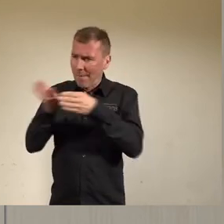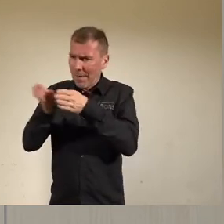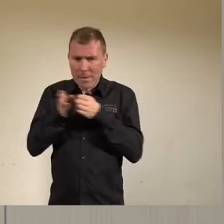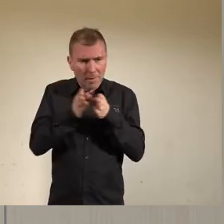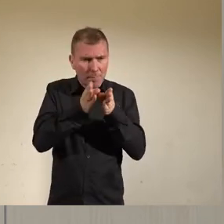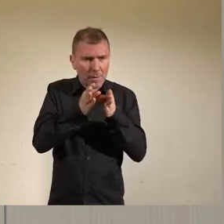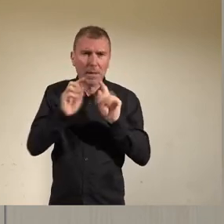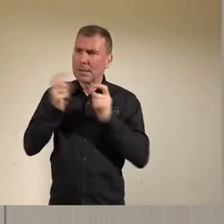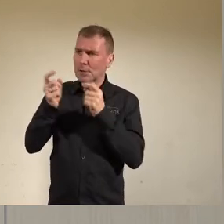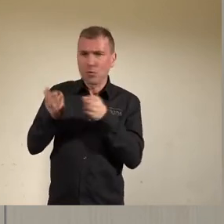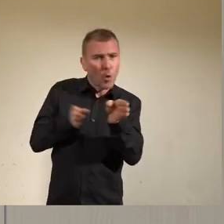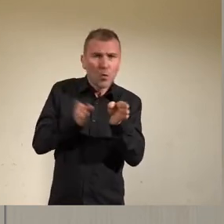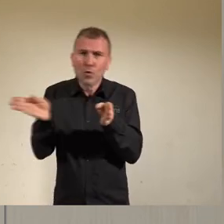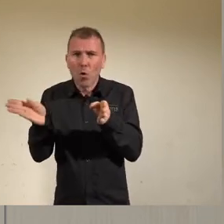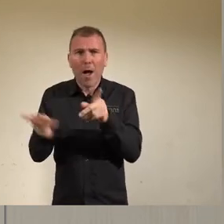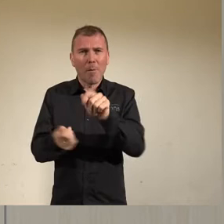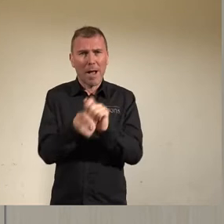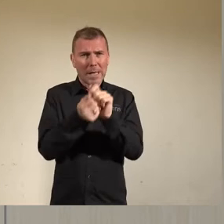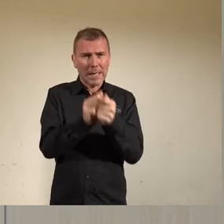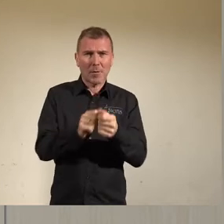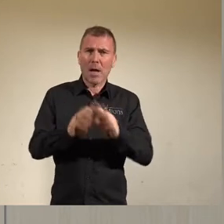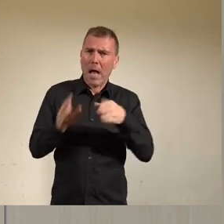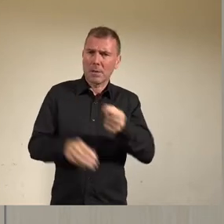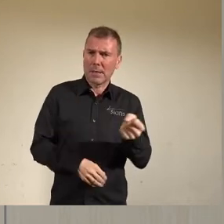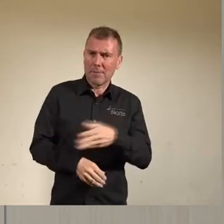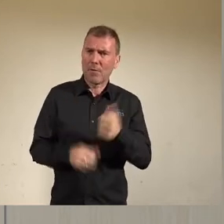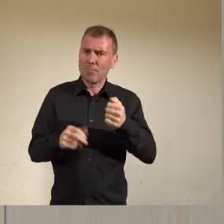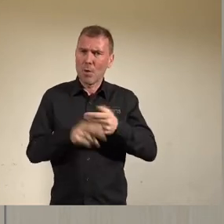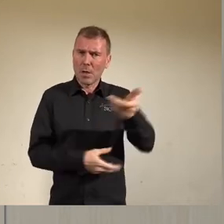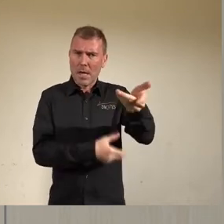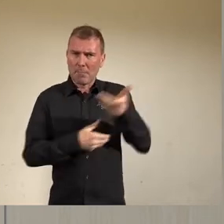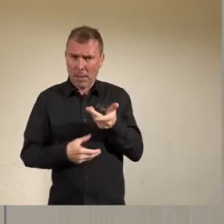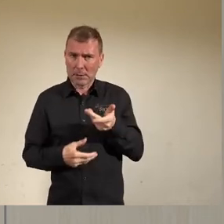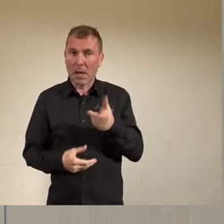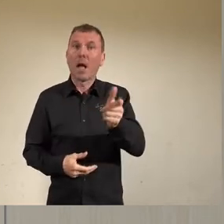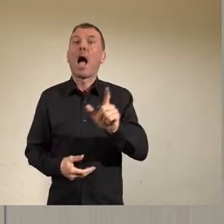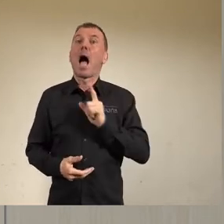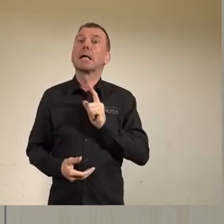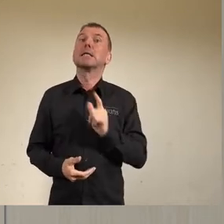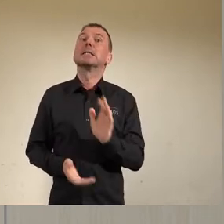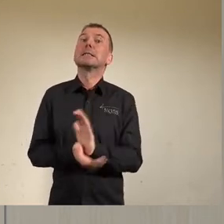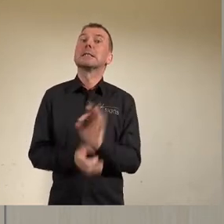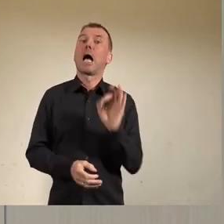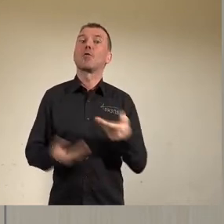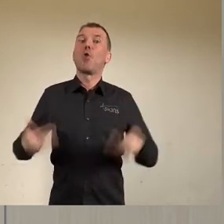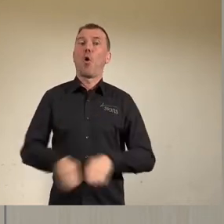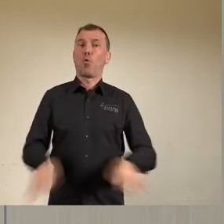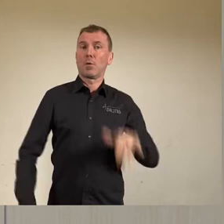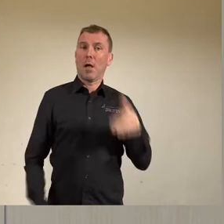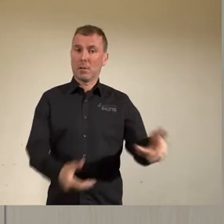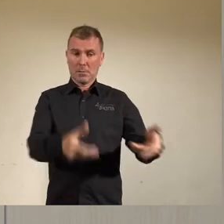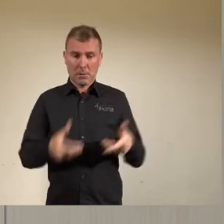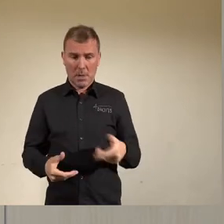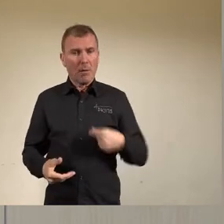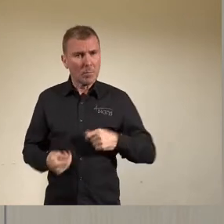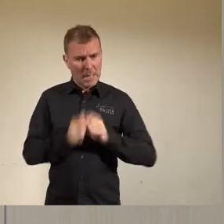Aber die Änderungen, die wir an dem Haushaltsentwurf des Oberbürgermeisters, der übrigens eine sehr gute Grundlage bot, sind von